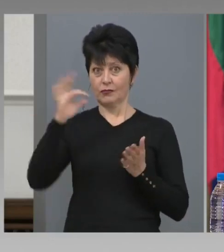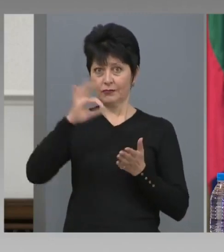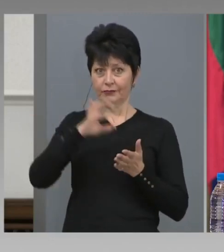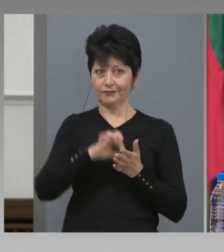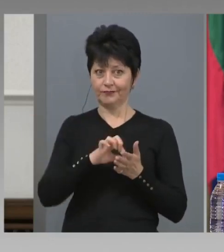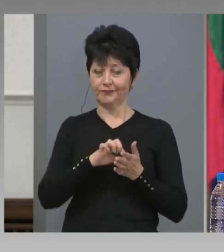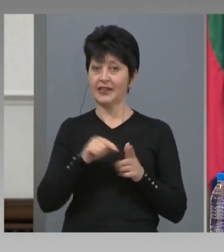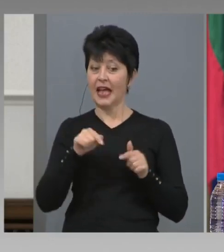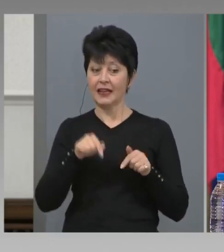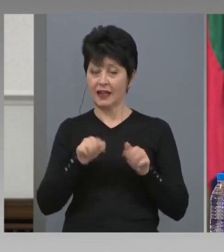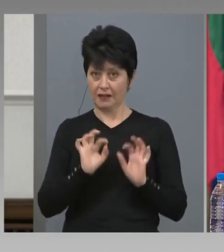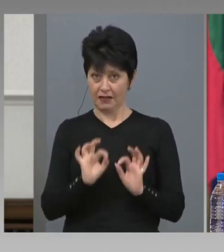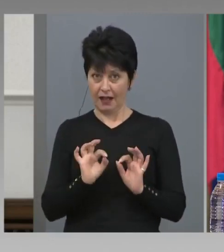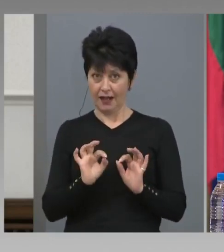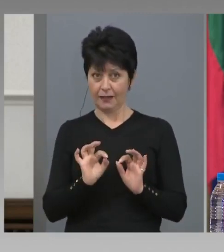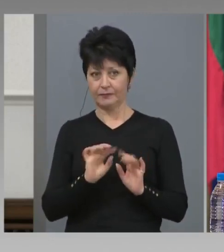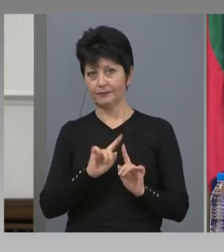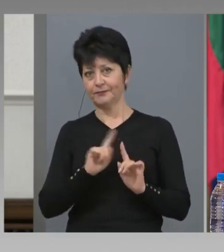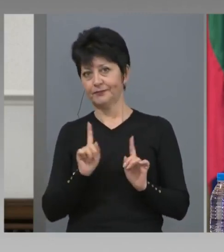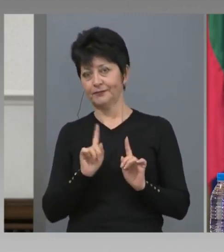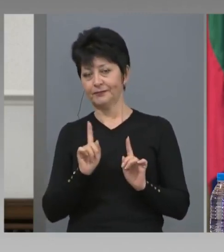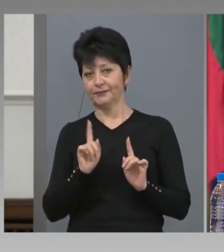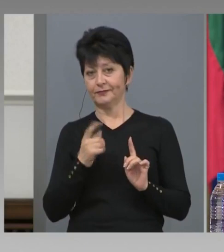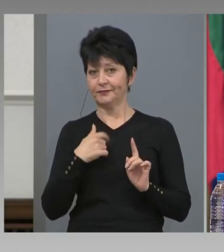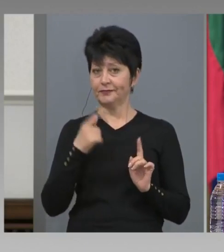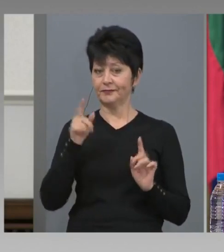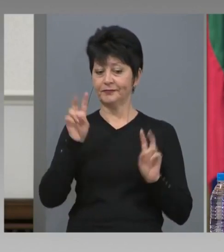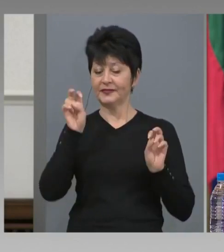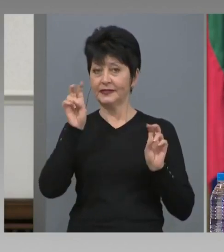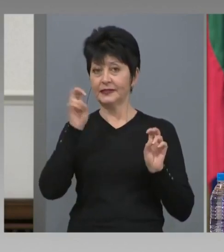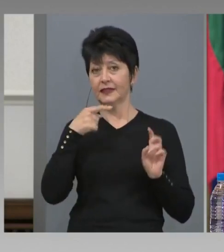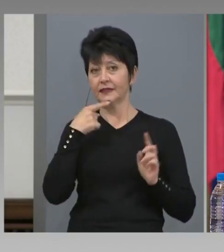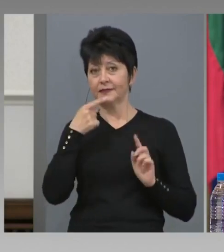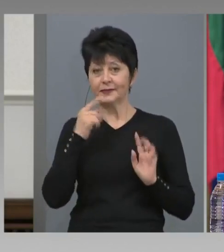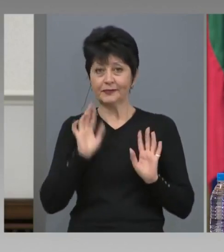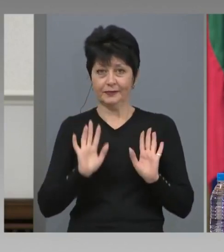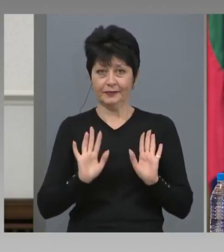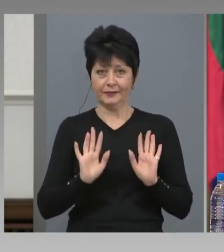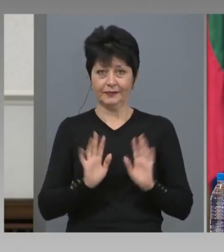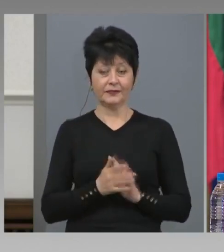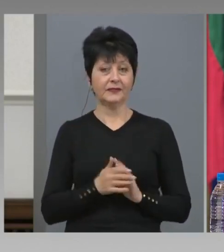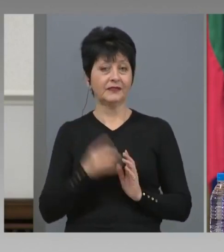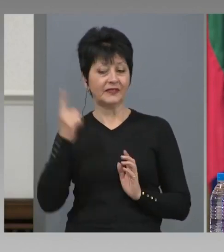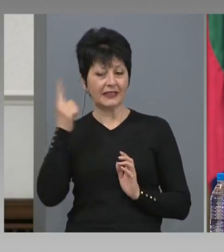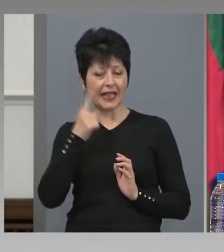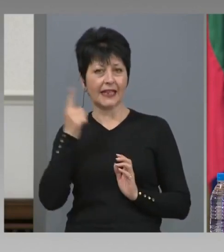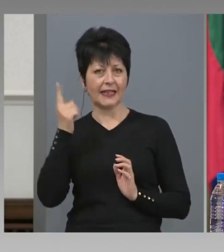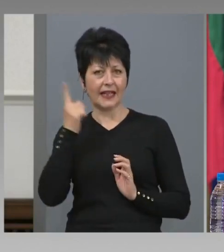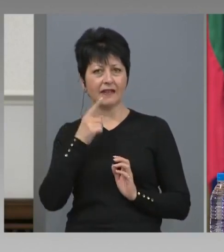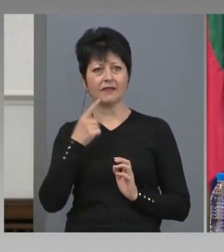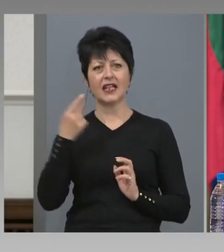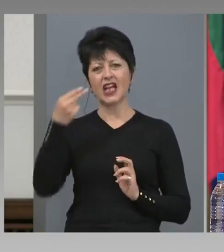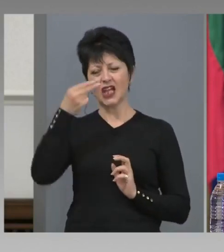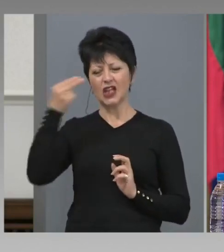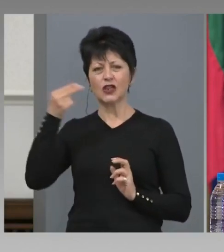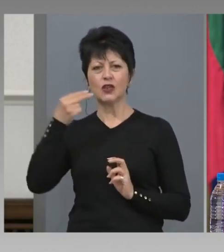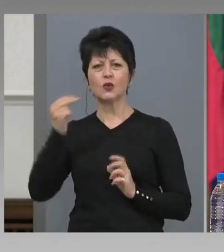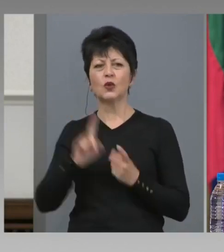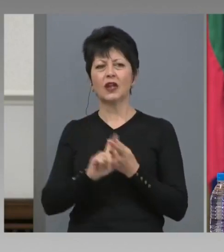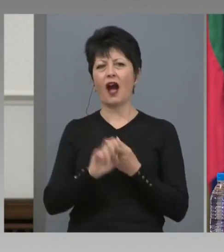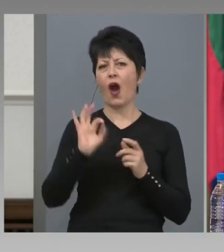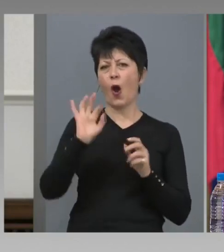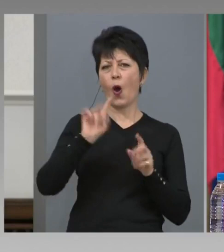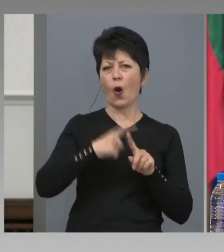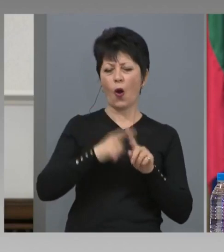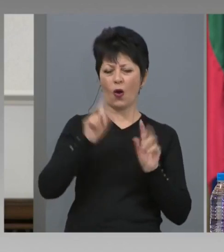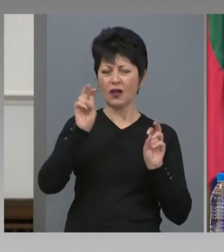Дали ще е така или не, цитираме, виждате всеки ден, дали института Кох, дали друг,